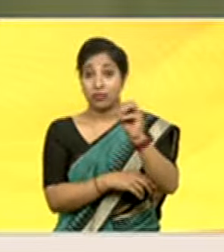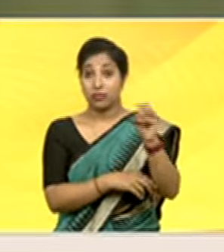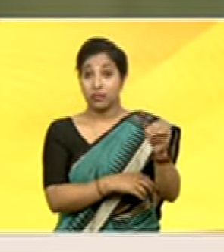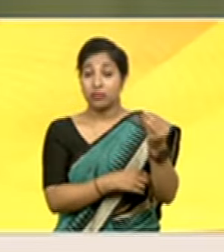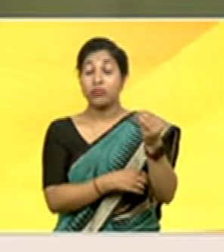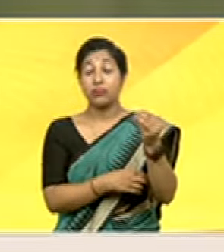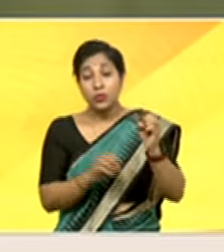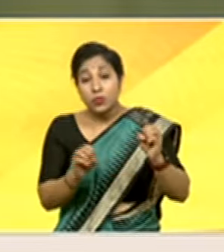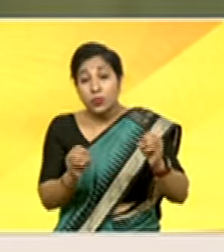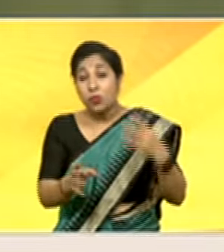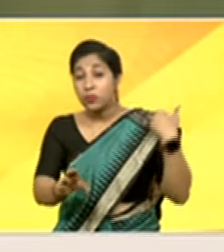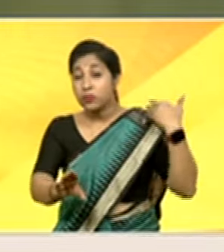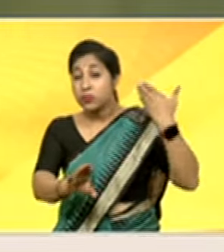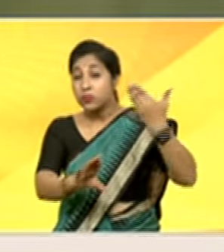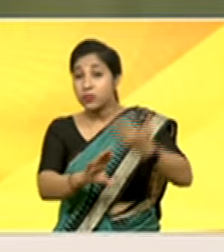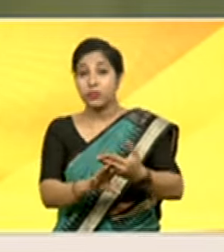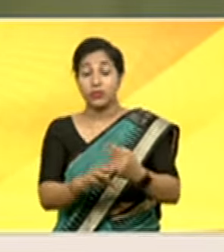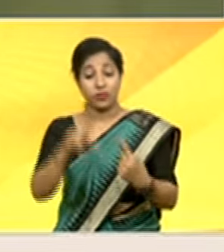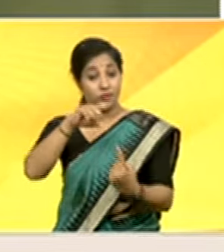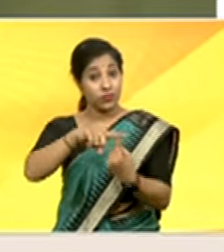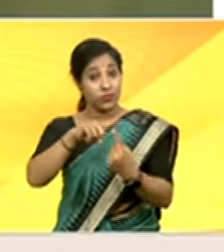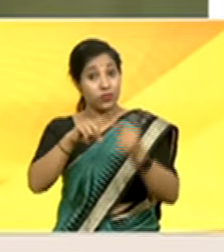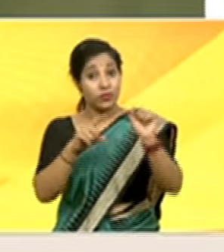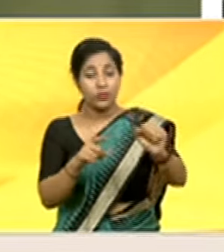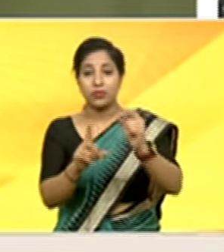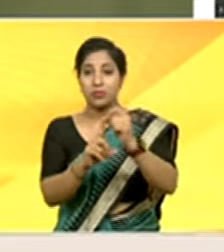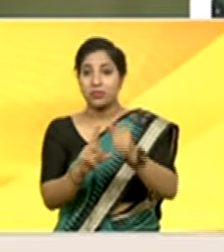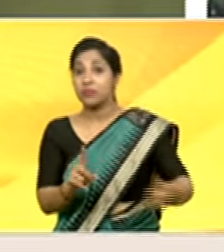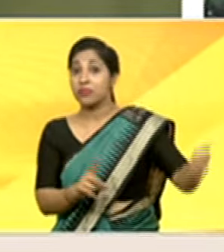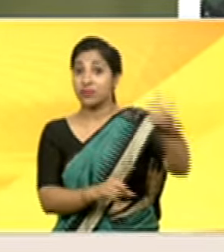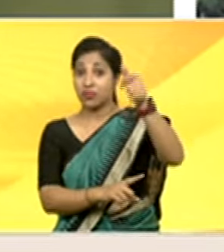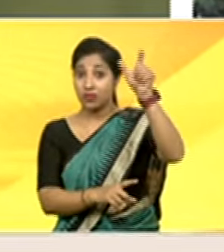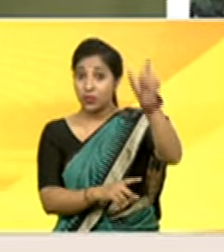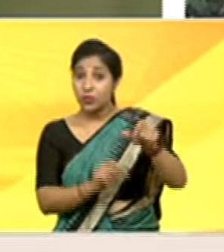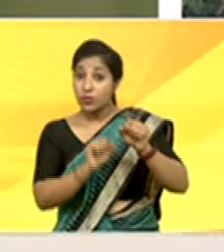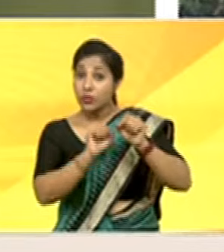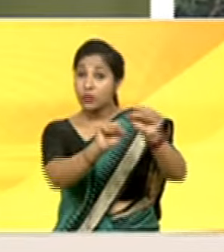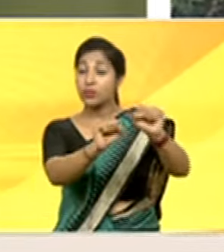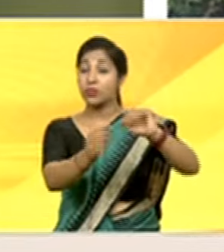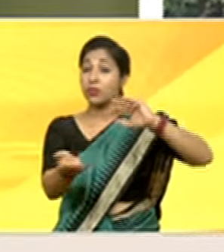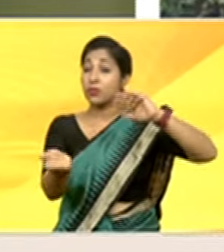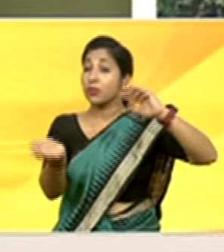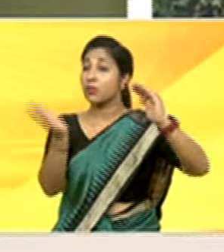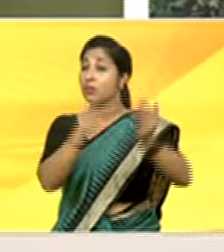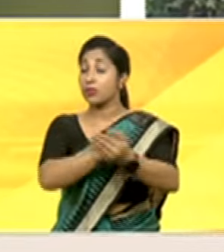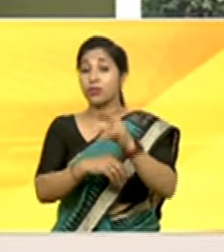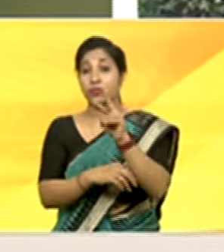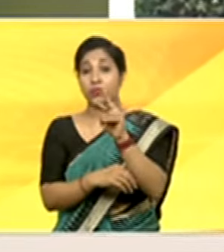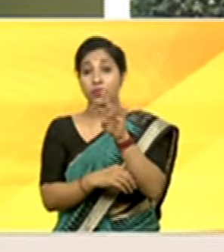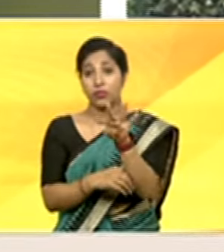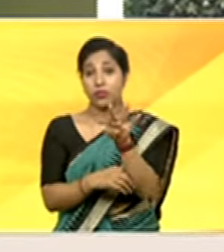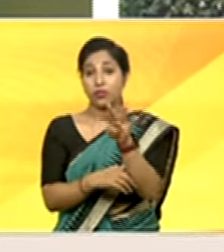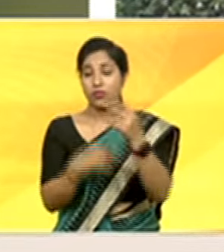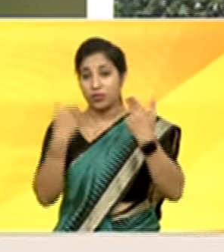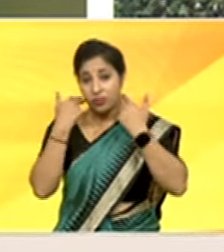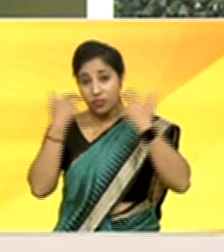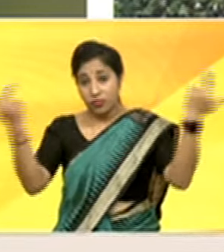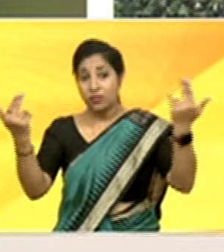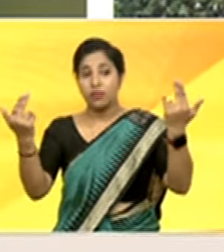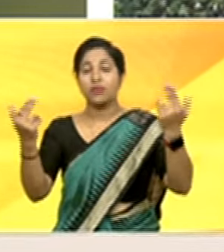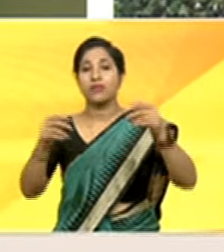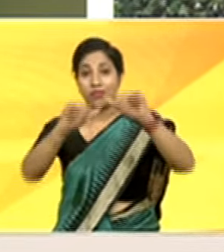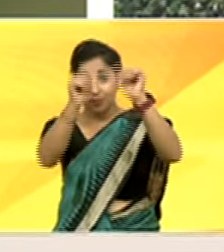अफसर पर तुर्कमेनिस्तान के राष्ट्पती ने दुनिया के 24 प्रसिद्ध कवियों की